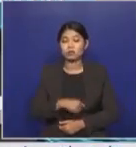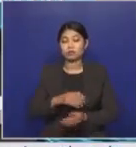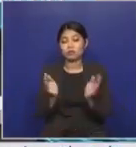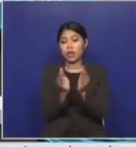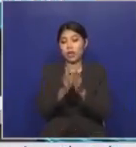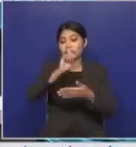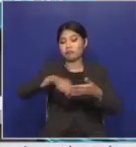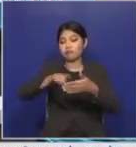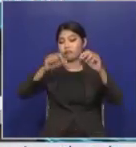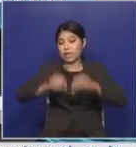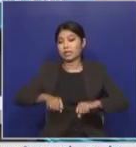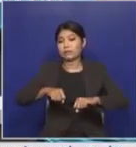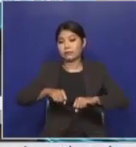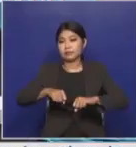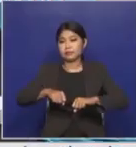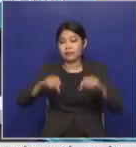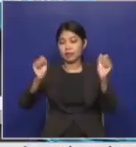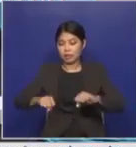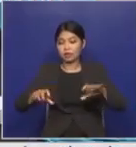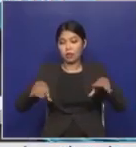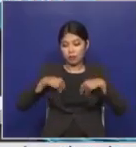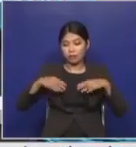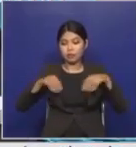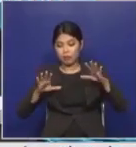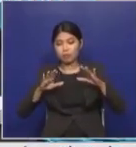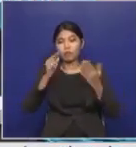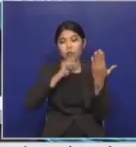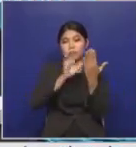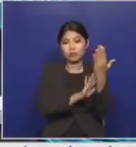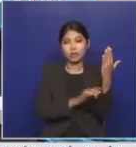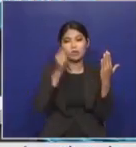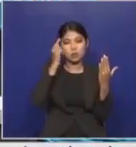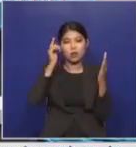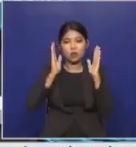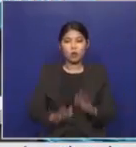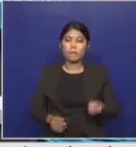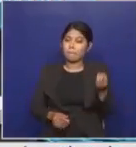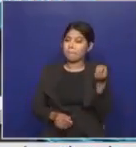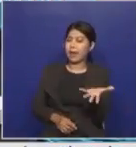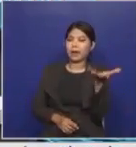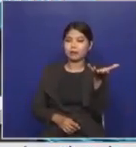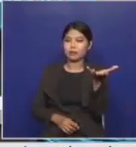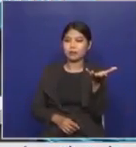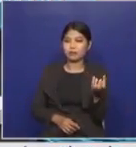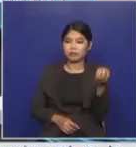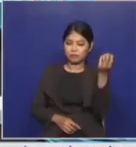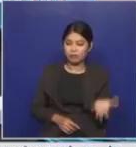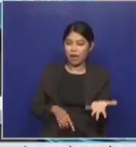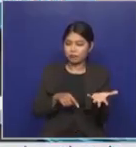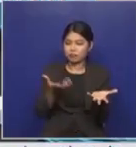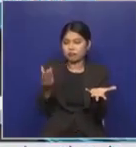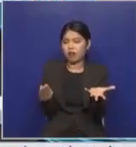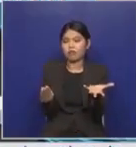ออกเสียงประชามติประชาชนทั้งประเทศเชื่อว่าประเทศประชาชนเสียงข้างมากธรรมดาครับ